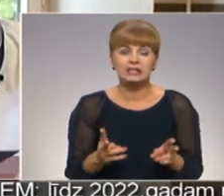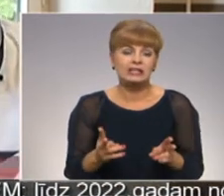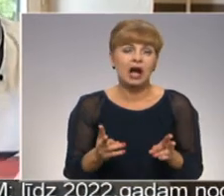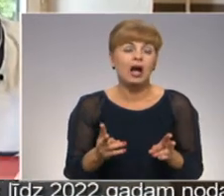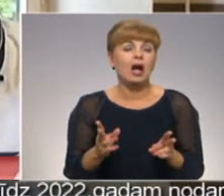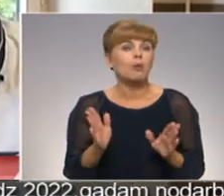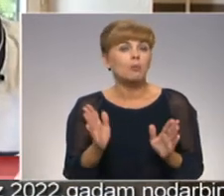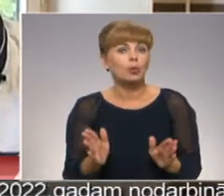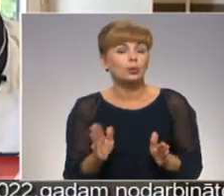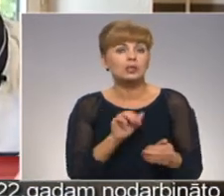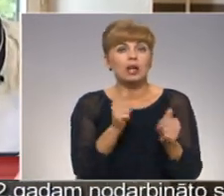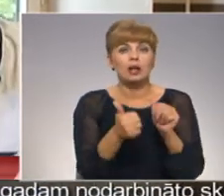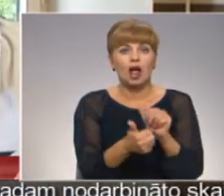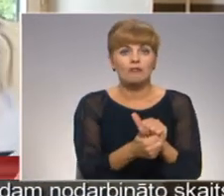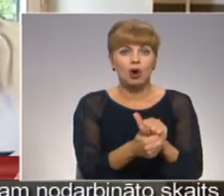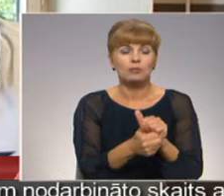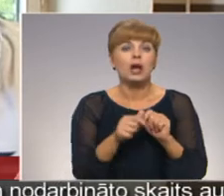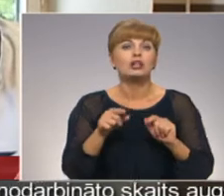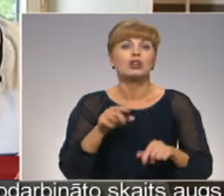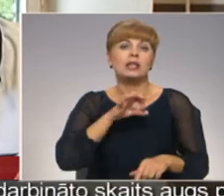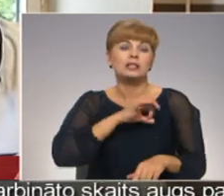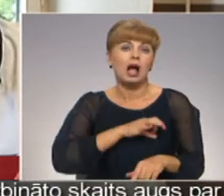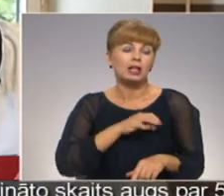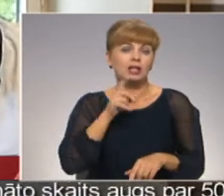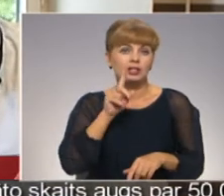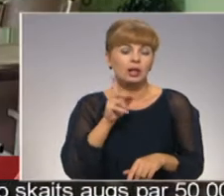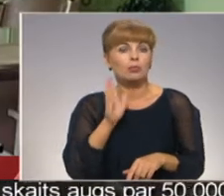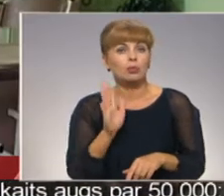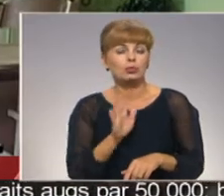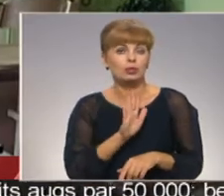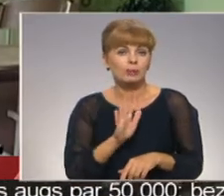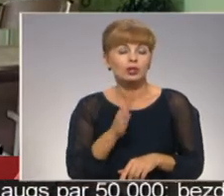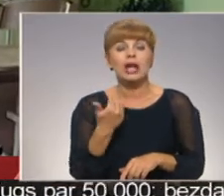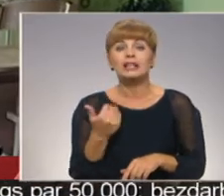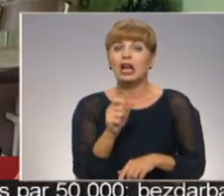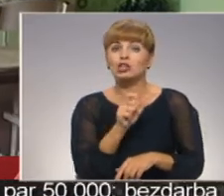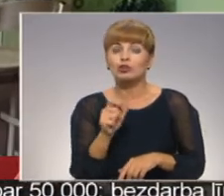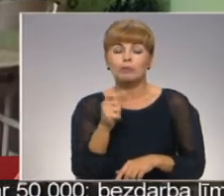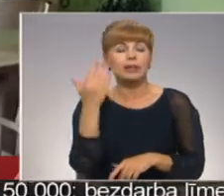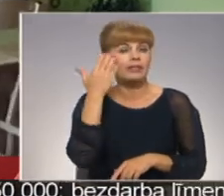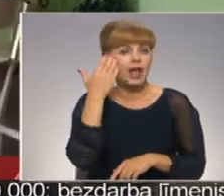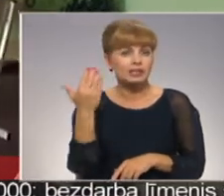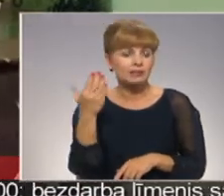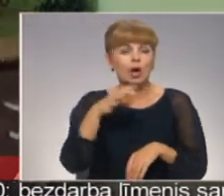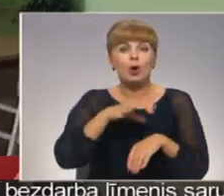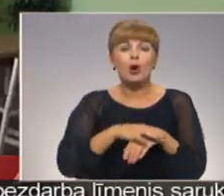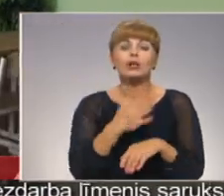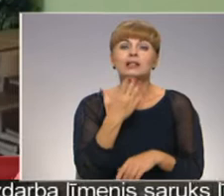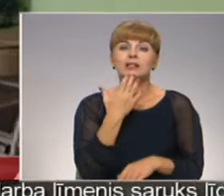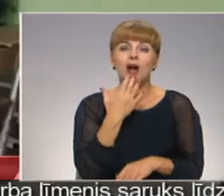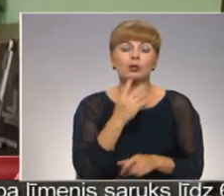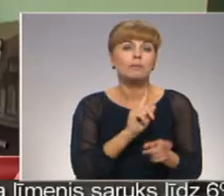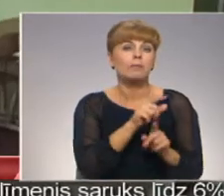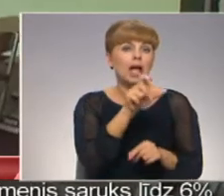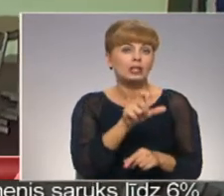vai būs šī reforma arī šajā algas ziņā vai arī nebūs. Šobrīd vēl nav zināms konkrēts datums, kad